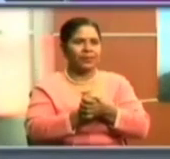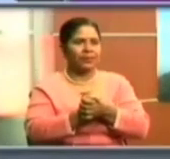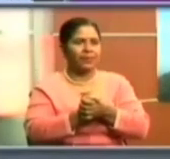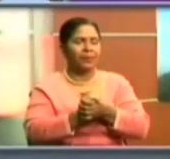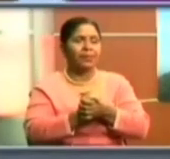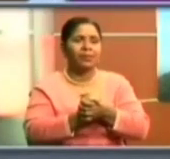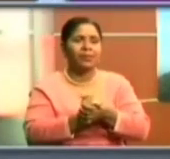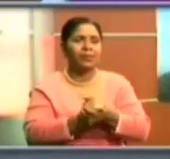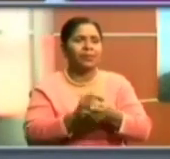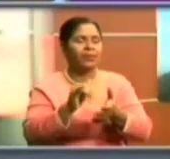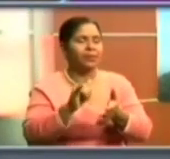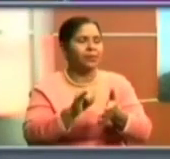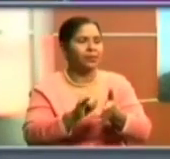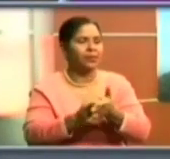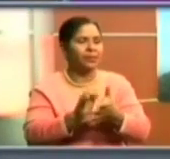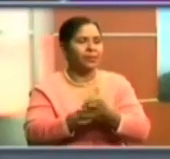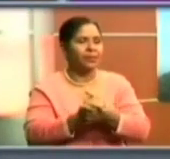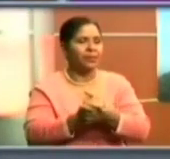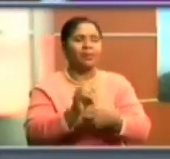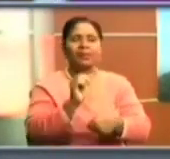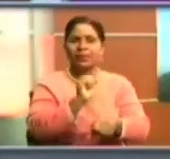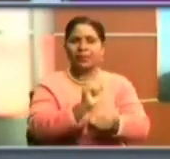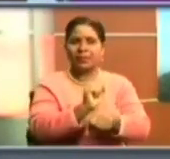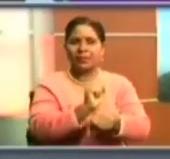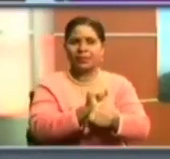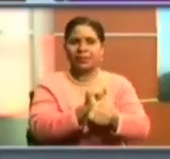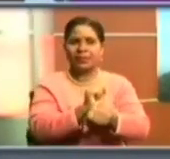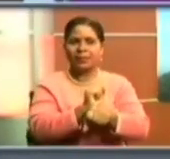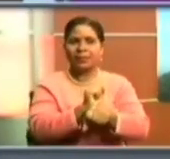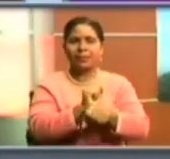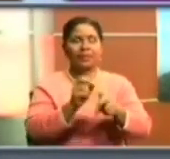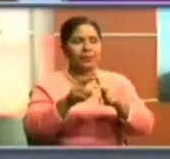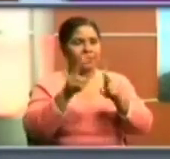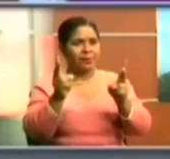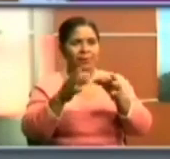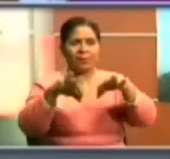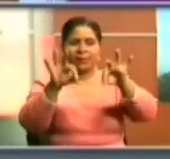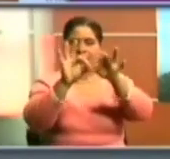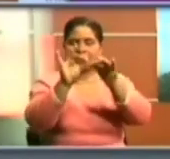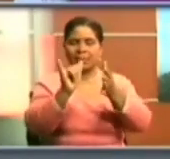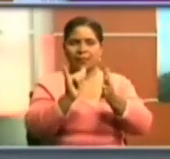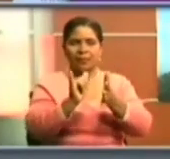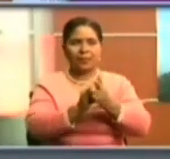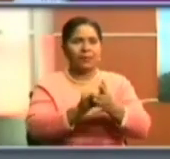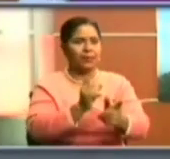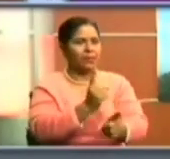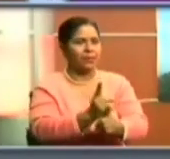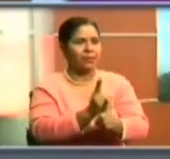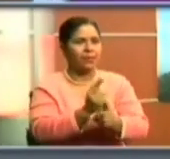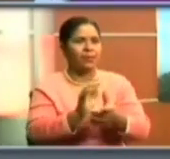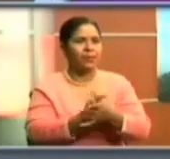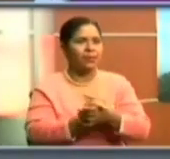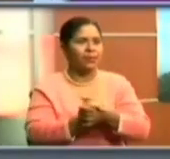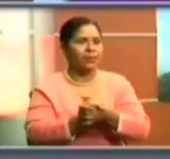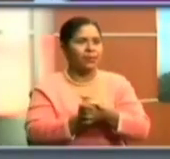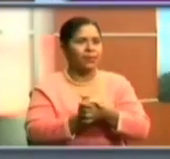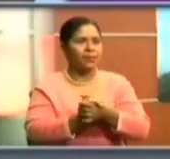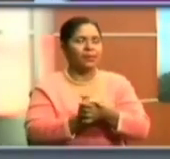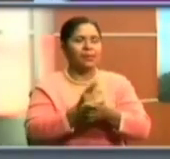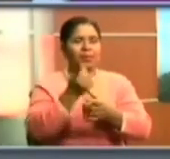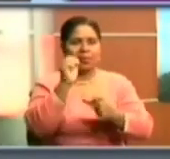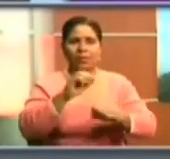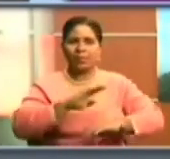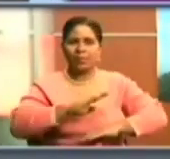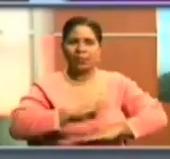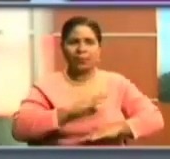ça sur nous travail sur des bagages qui très très très important et très précis surtout sur les surâgés, c'est ces